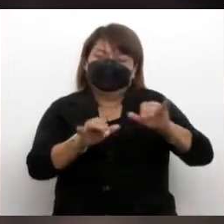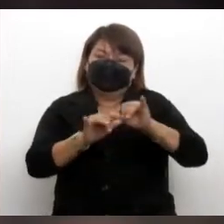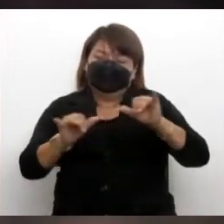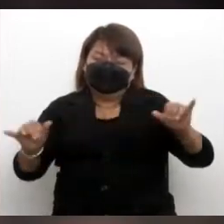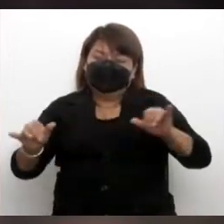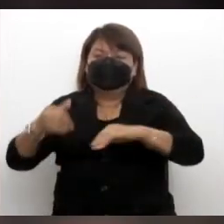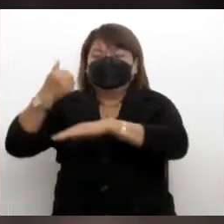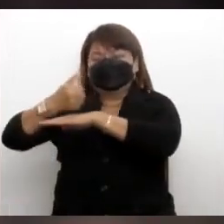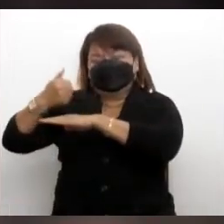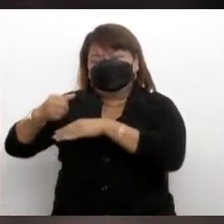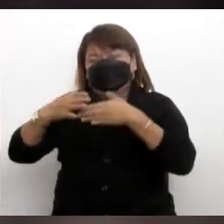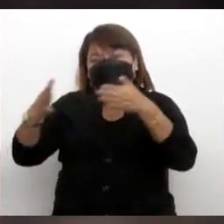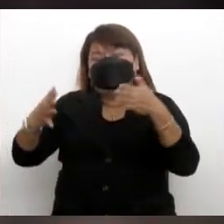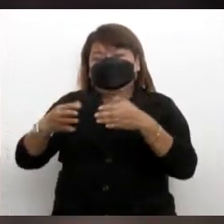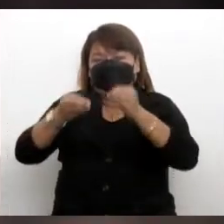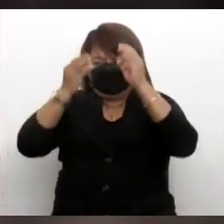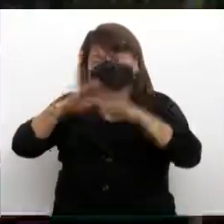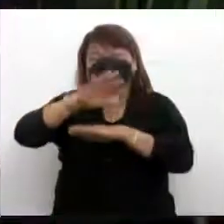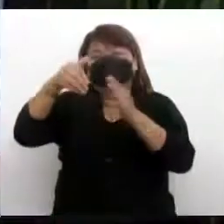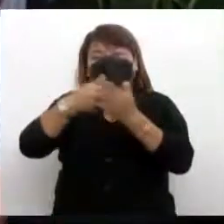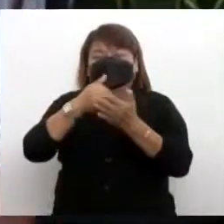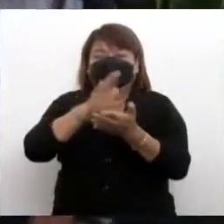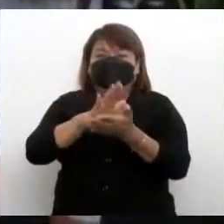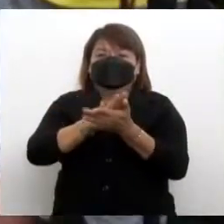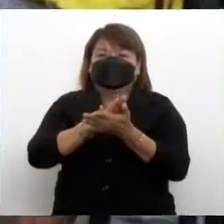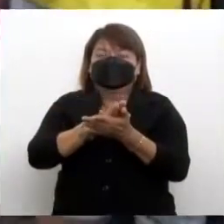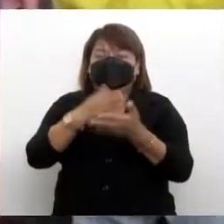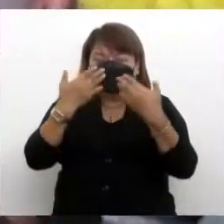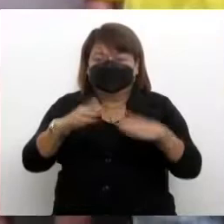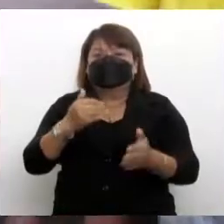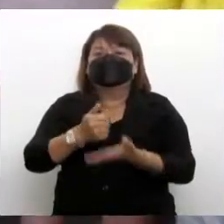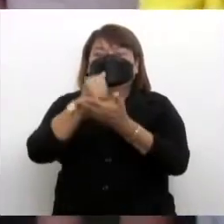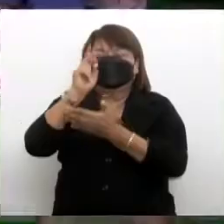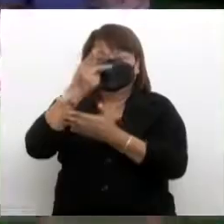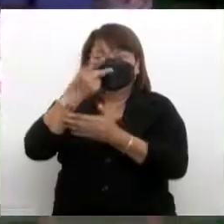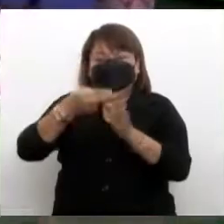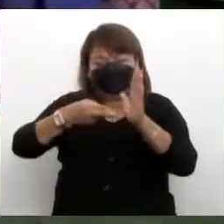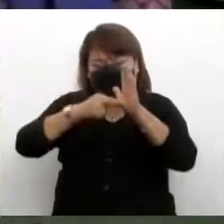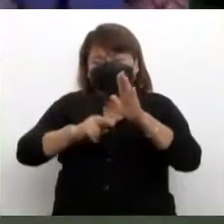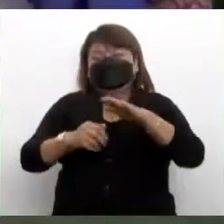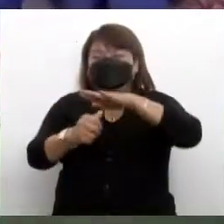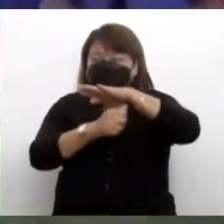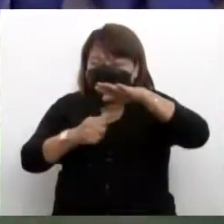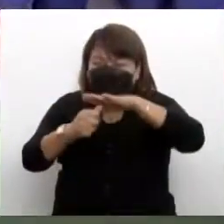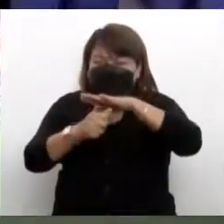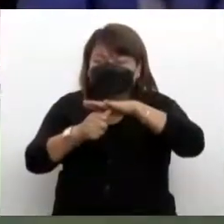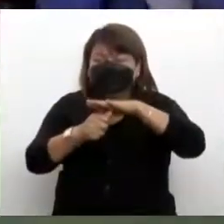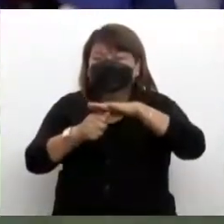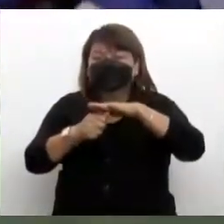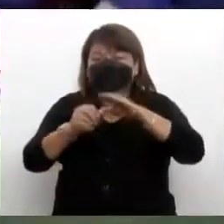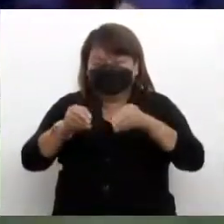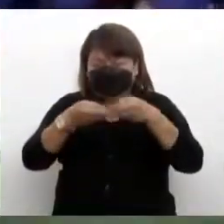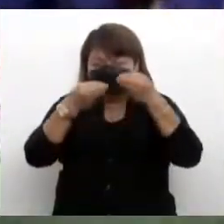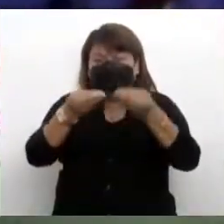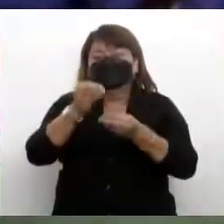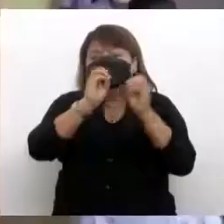ให้มากขึ้นเป็นคุณครูทั้งโรงเรียนแล้วเรามาช่วยกันเราจะเริ่มสร้างแต่เด็กอนุบาลชั้นเล็กๆปลูกฝังมาฉะนั้น